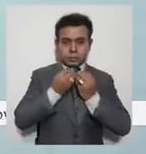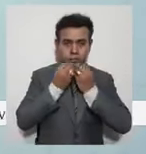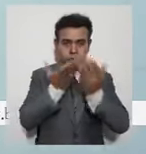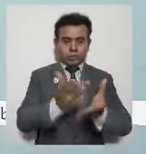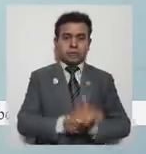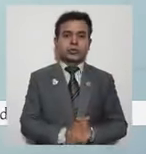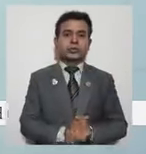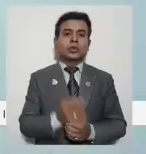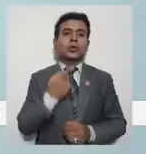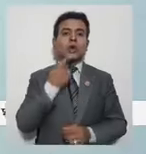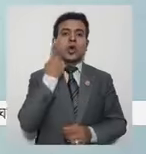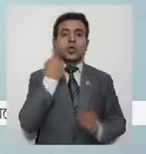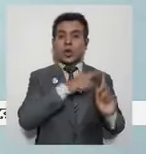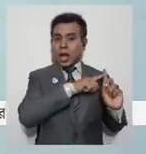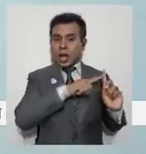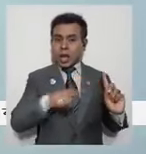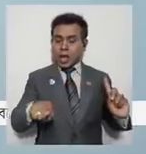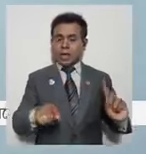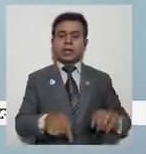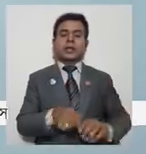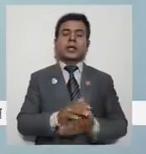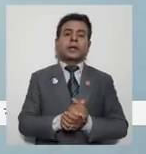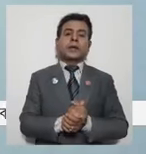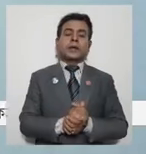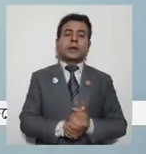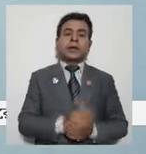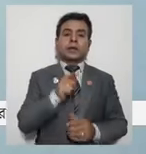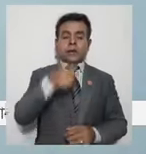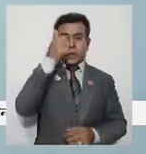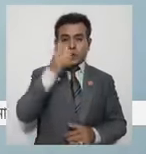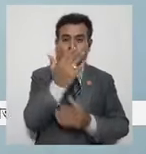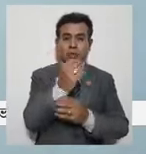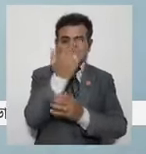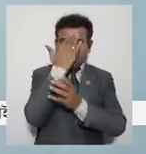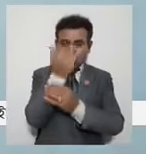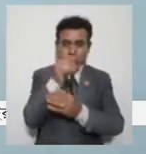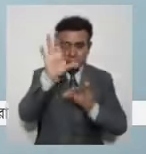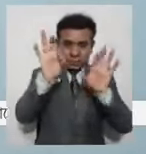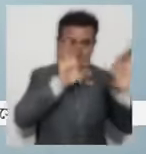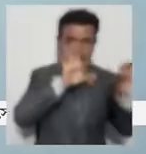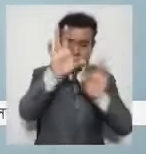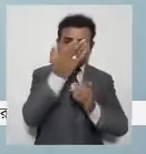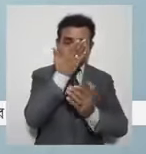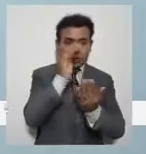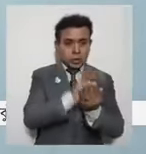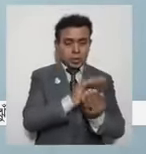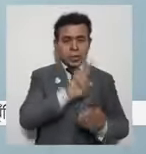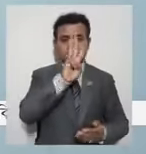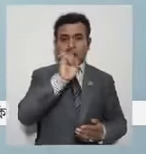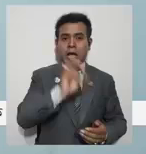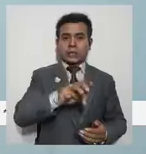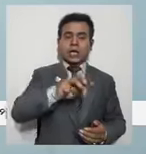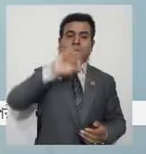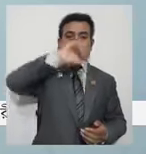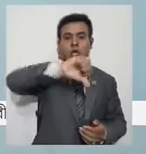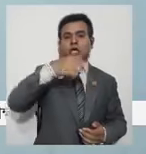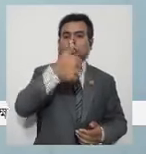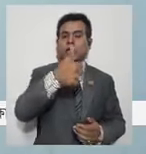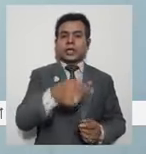এই 3,096টির মধ্যে শনাক্ত হয়েছে 390 জন যারা কোভিড আক্রান্ত